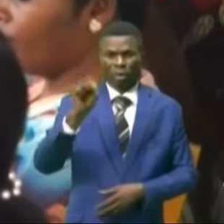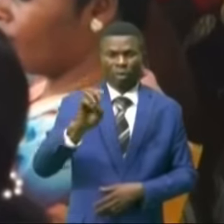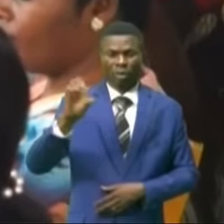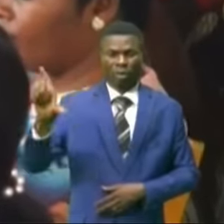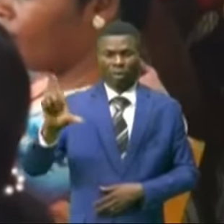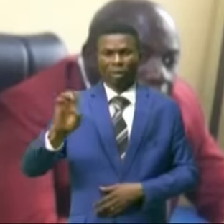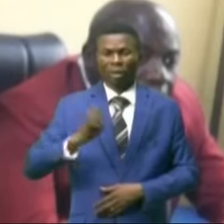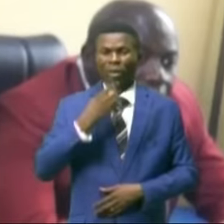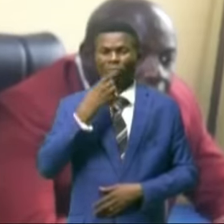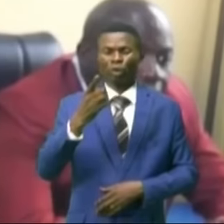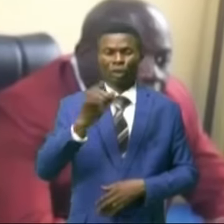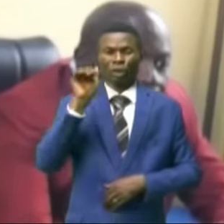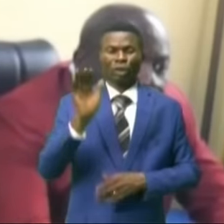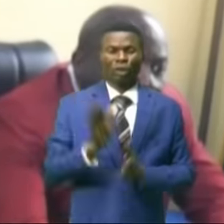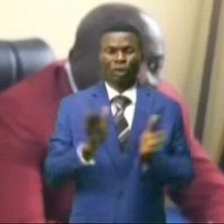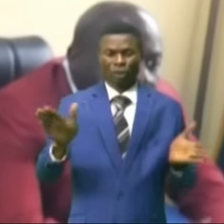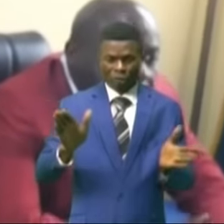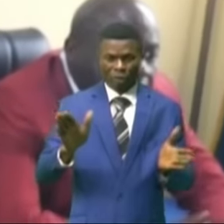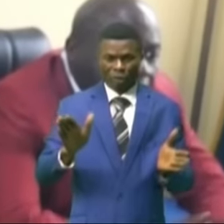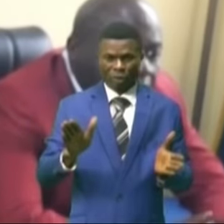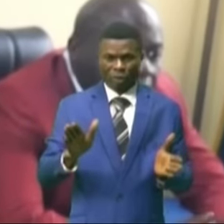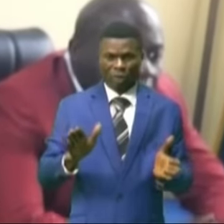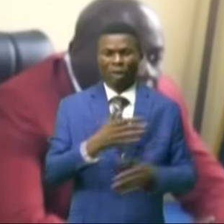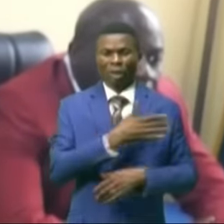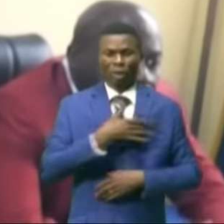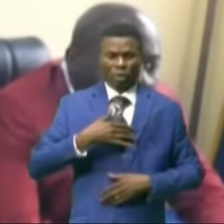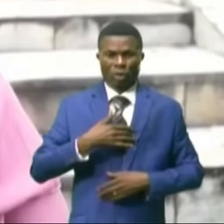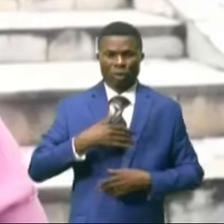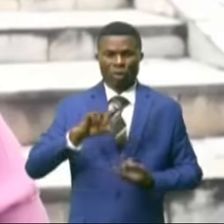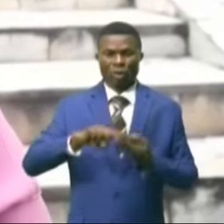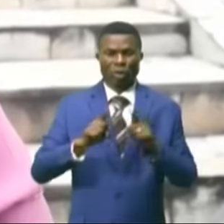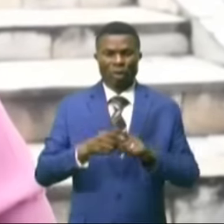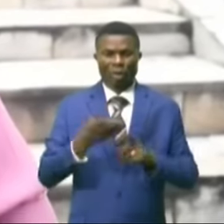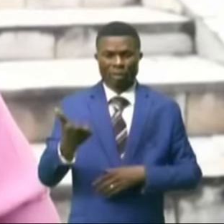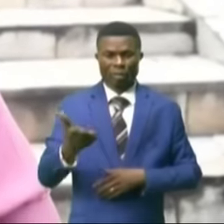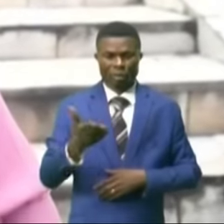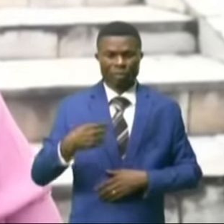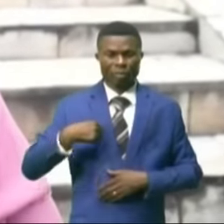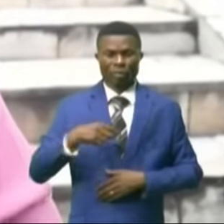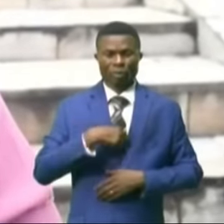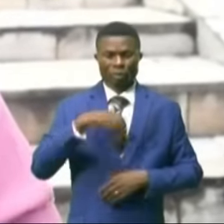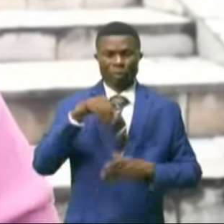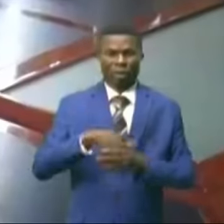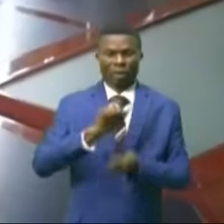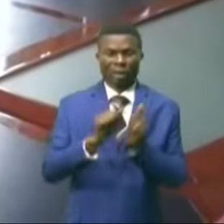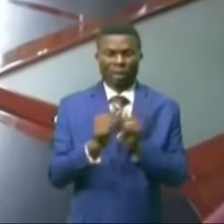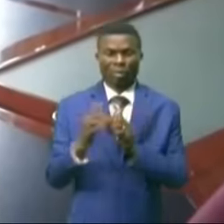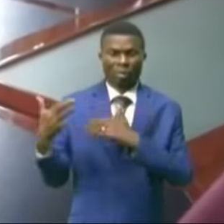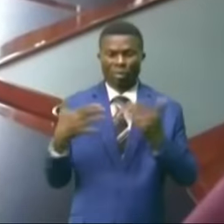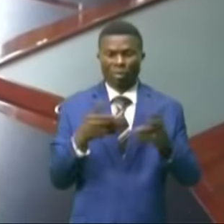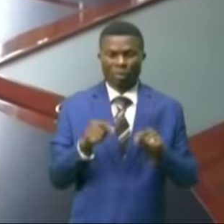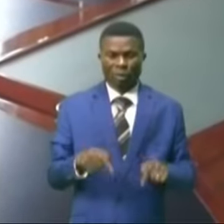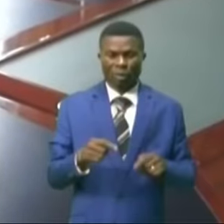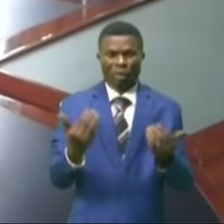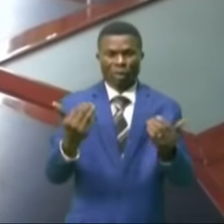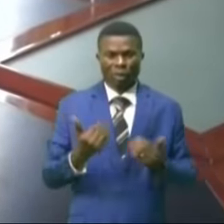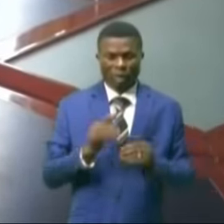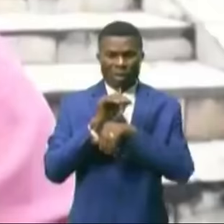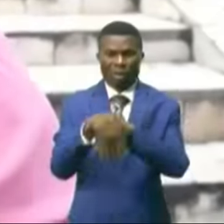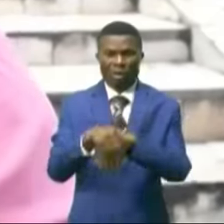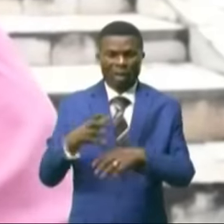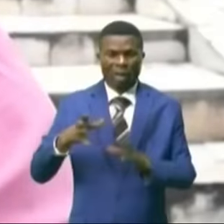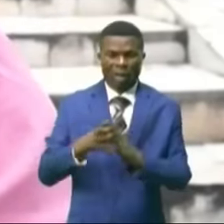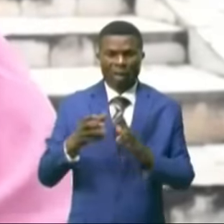a remercié l'RDG Fabrice Lucindé au nom de ses consoeurs. Nous sommes dans une situation de guerre, alors il a voulu compatir avec